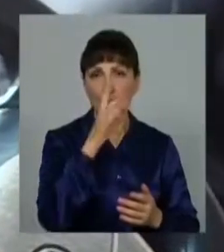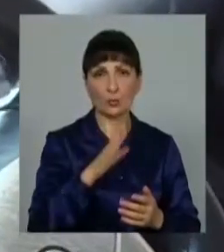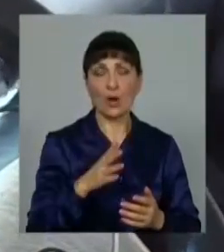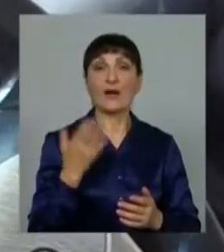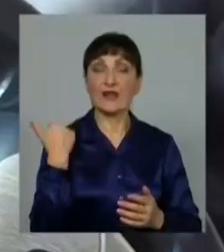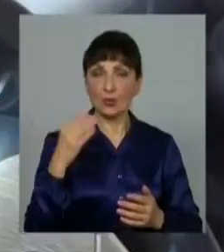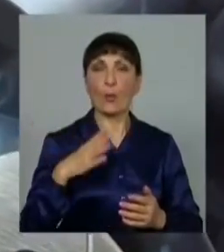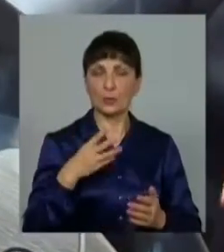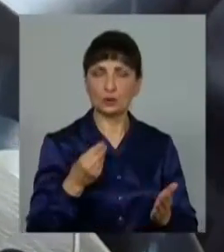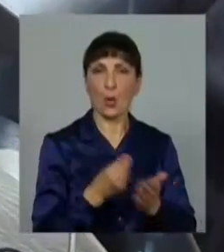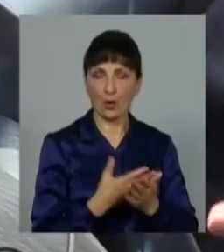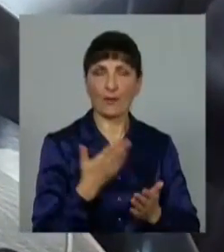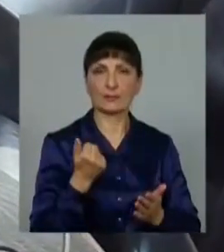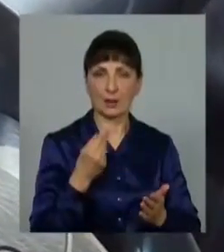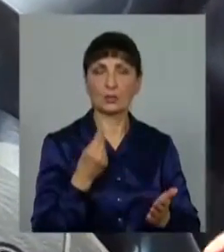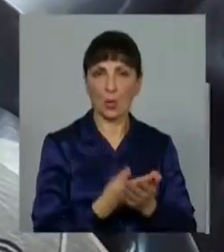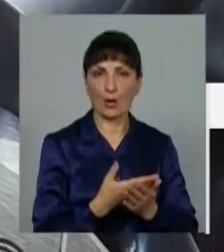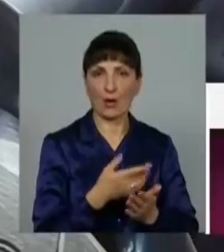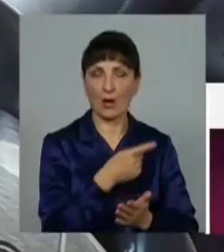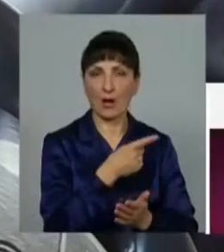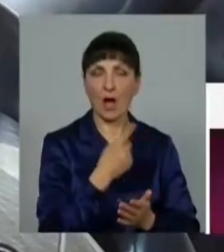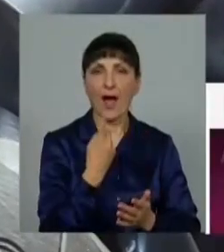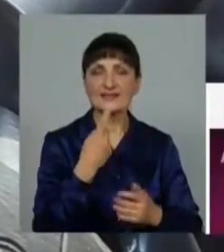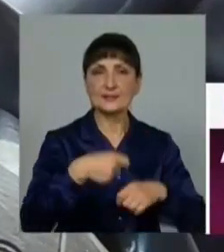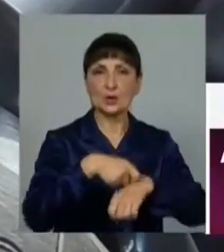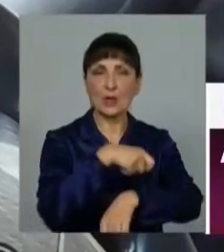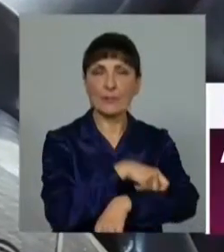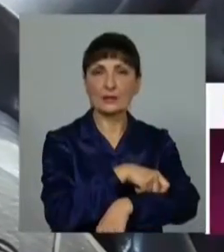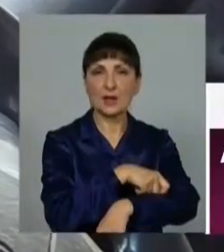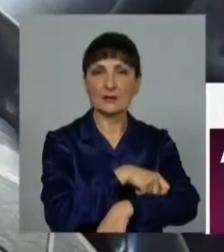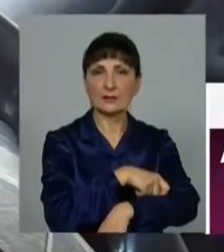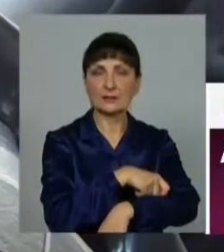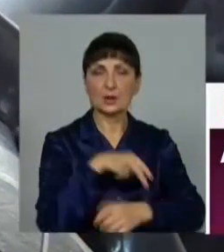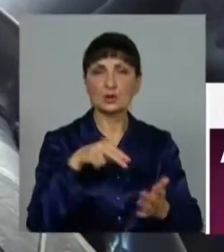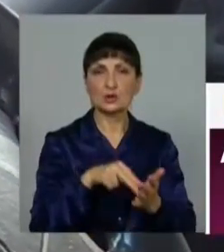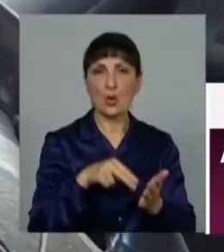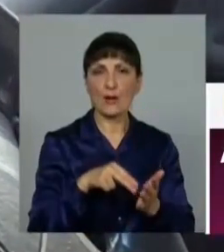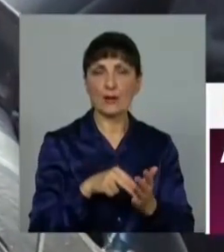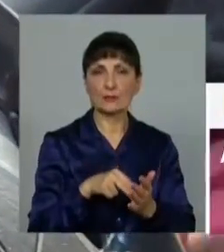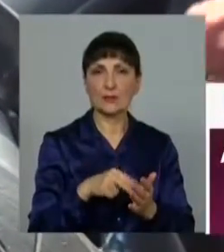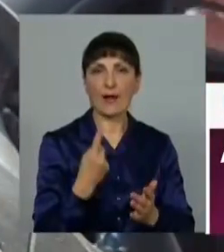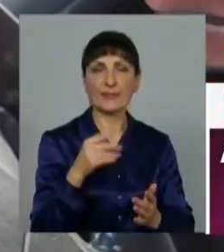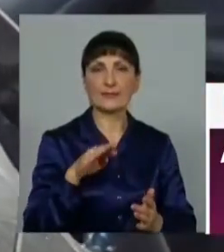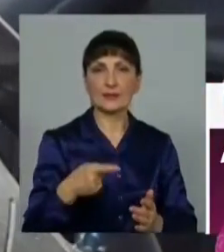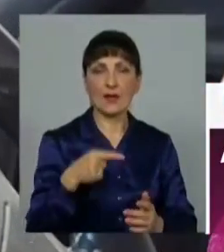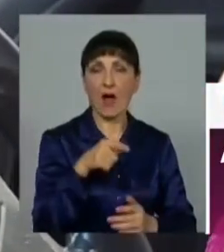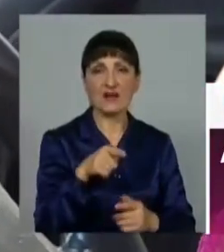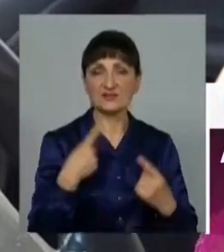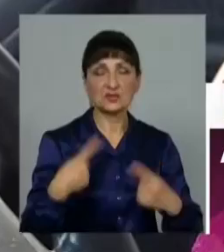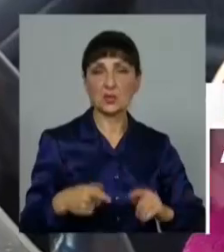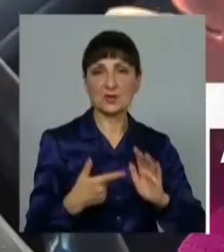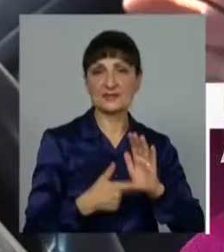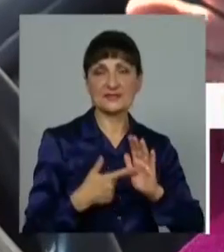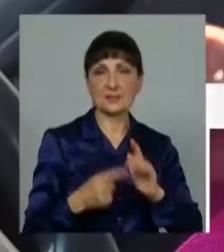Правда, слишком дорого там. Говорят, километр, 100 километр, 1 тенге, а здесь